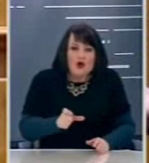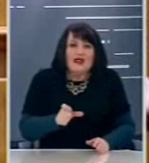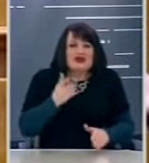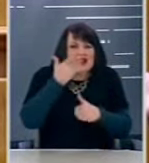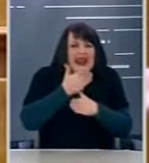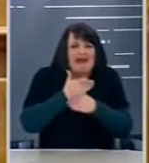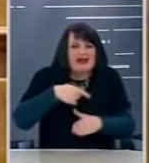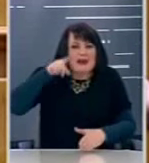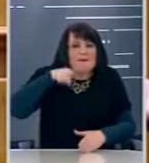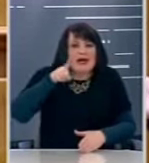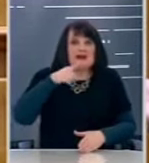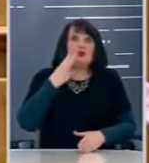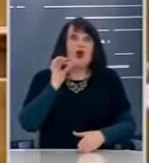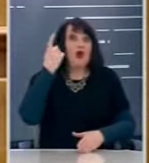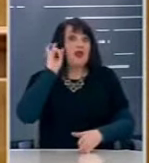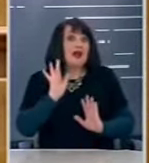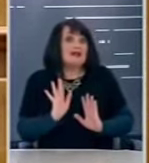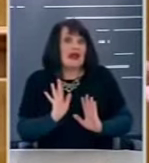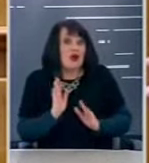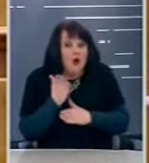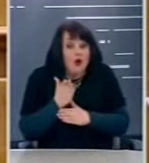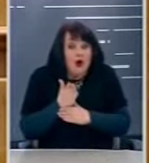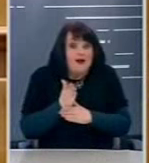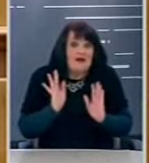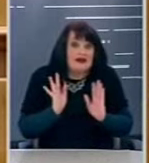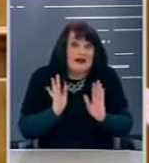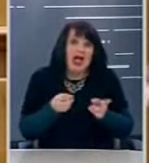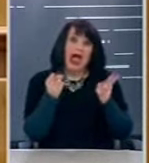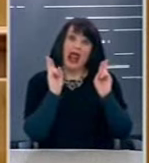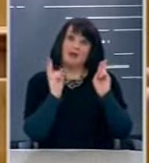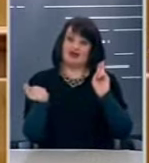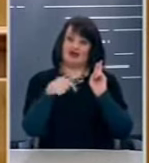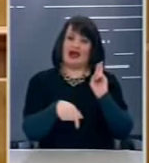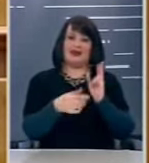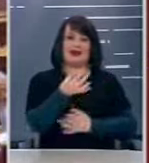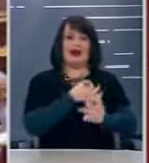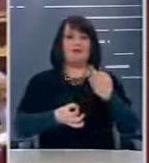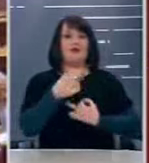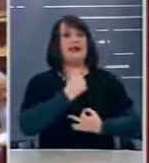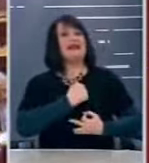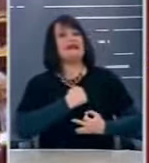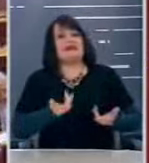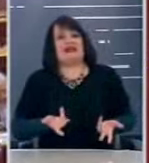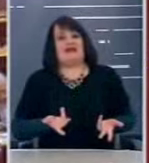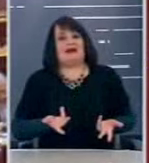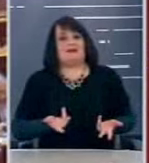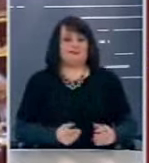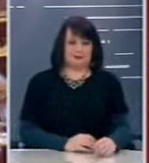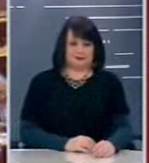τις τελευταίες μέρες, δεν ξέρω γιατί. Ελπίζω να φανερωθεί και να μιλήσει, να πει την άποψή του.